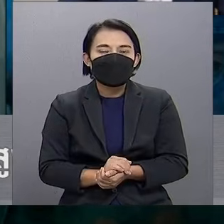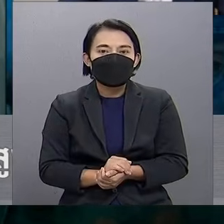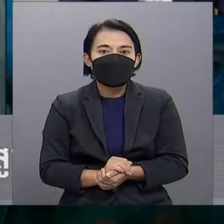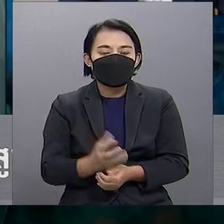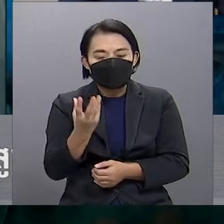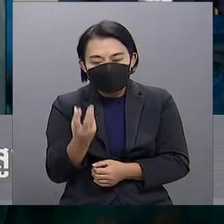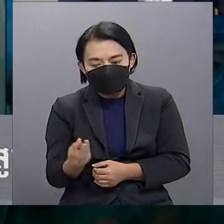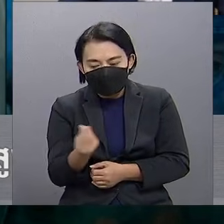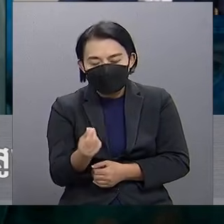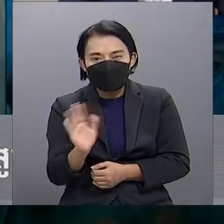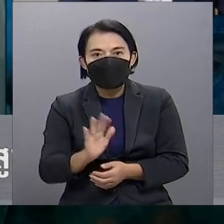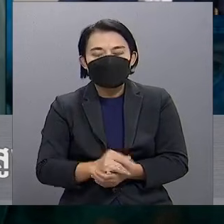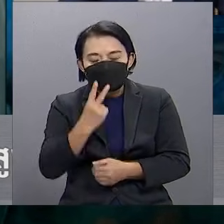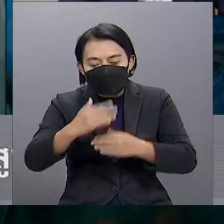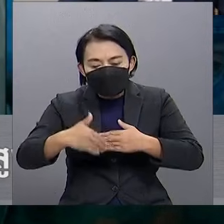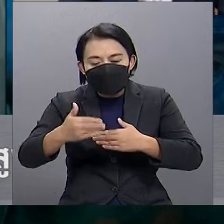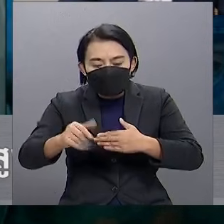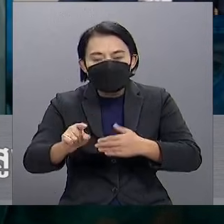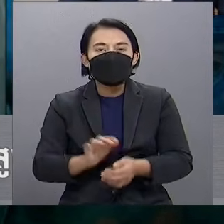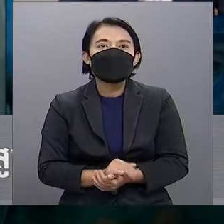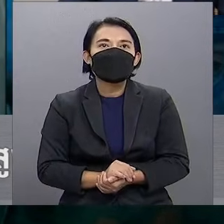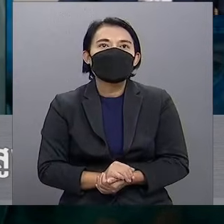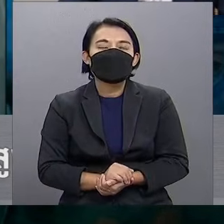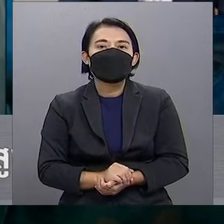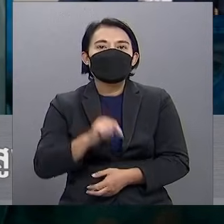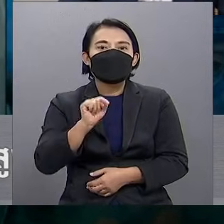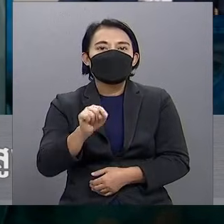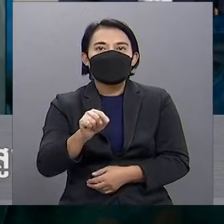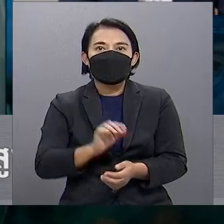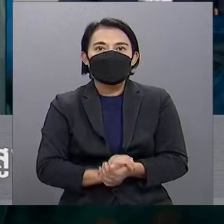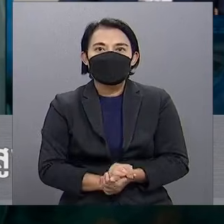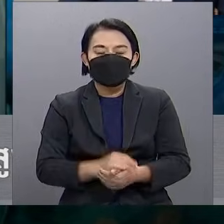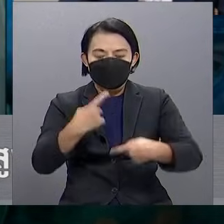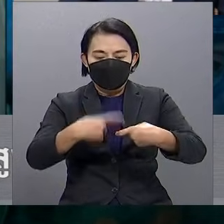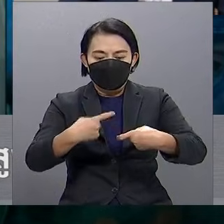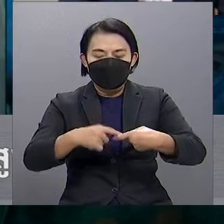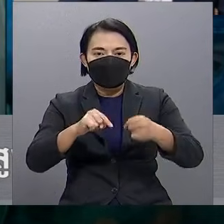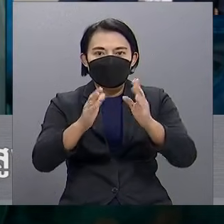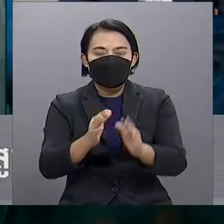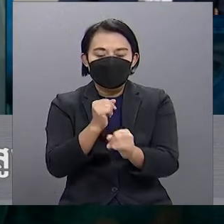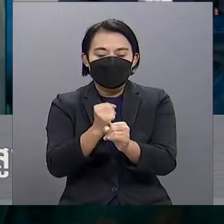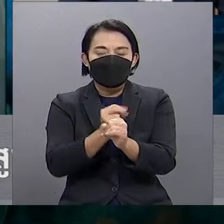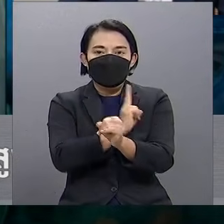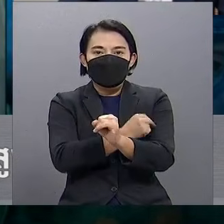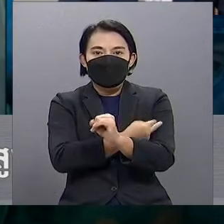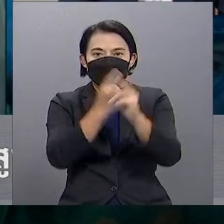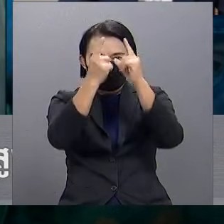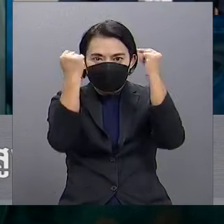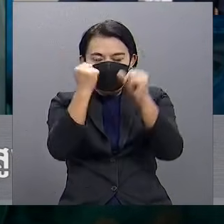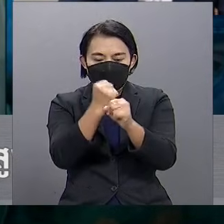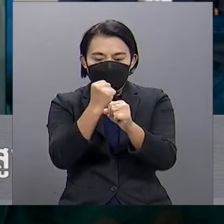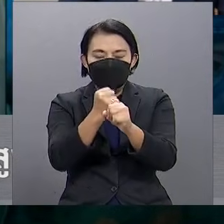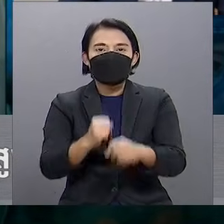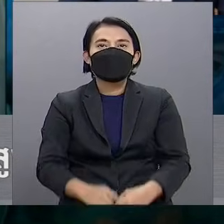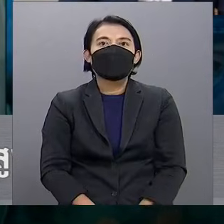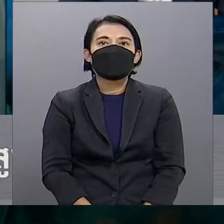ก็ไปอย่างนี้เรื่อยๆแต่ซึ่งอันนี้มันจะทำให้เกิดความยากลำบากสำหรับบุคลากรทางการแพทย์ในเรื่องของการทำงาน